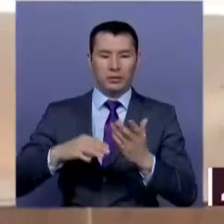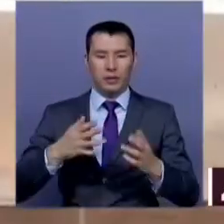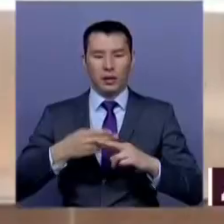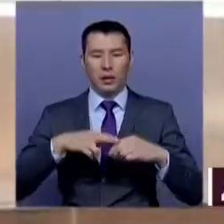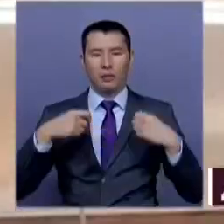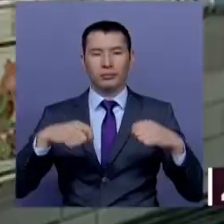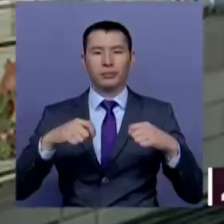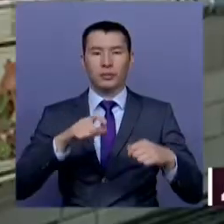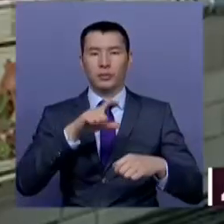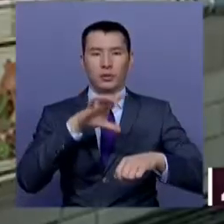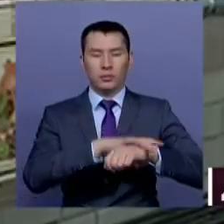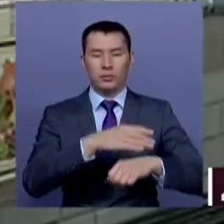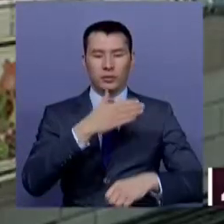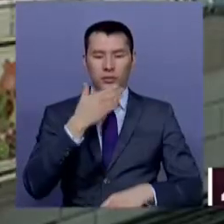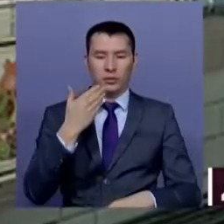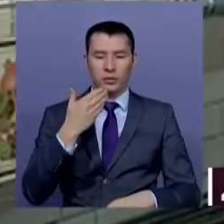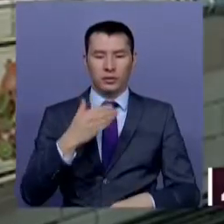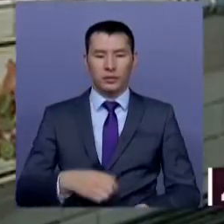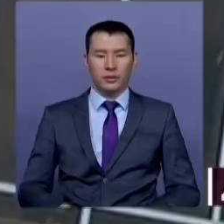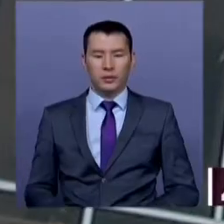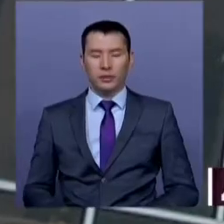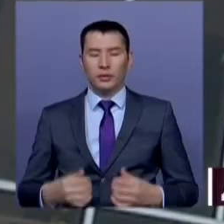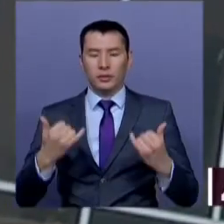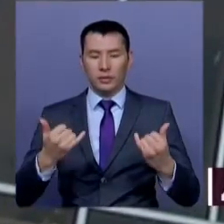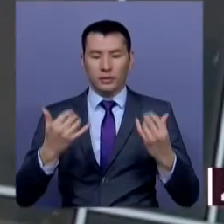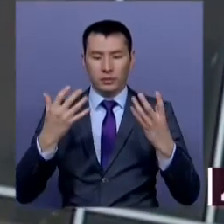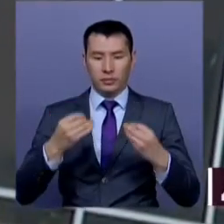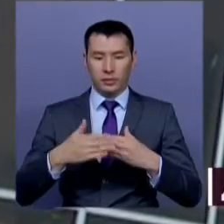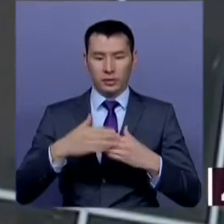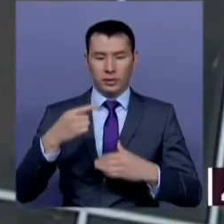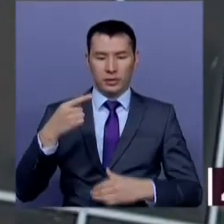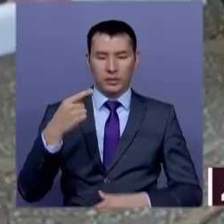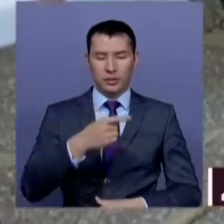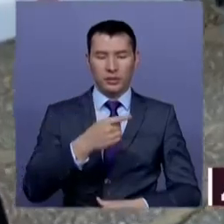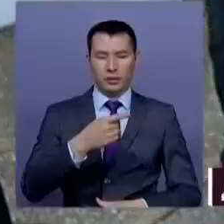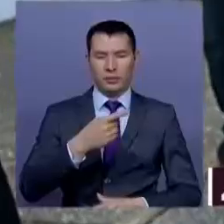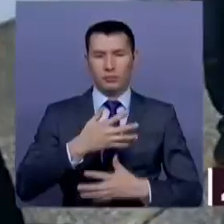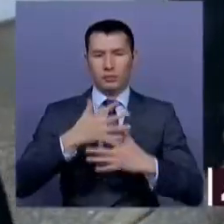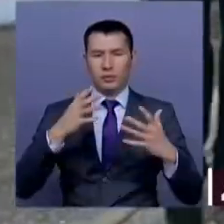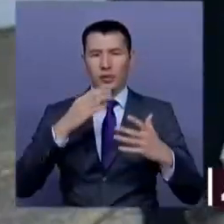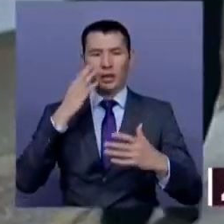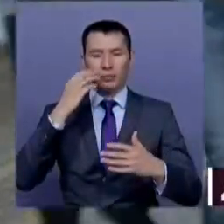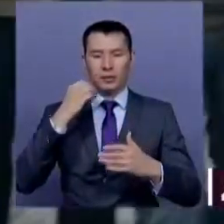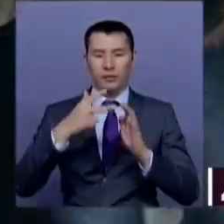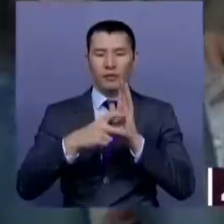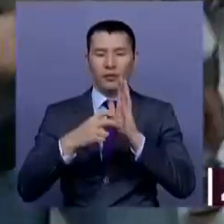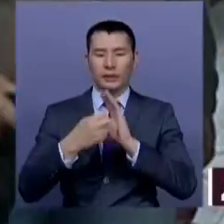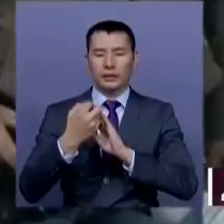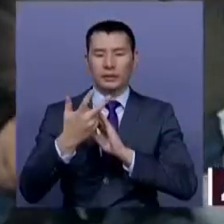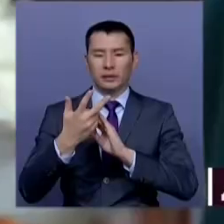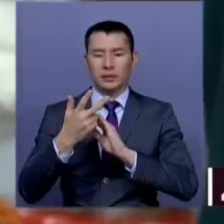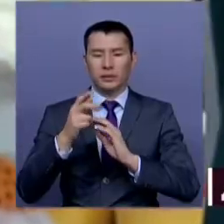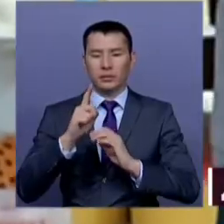тем, число бессимптомных больных продолжает расти. Сегодня из 3113 зараженных алматинцев у 813